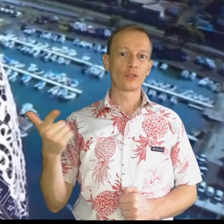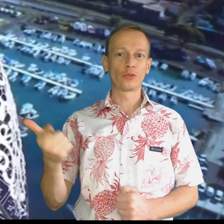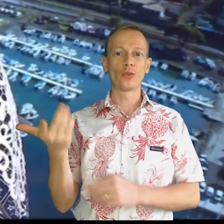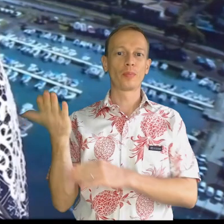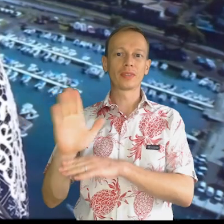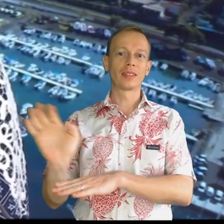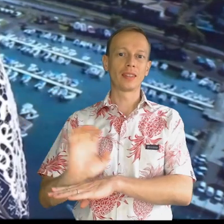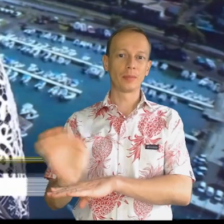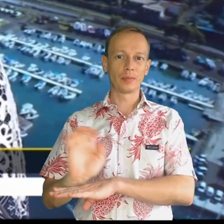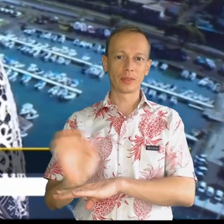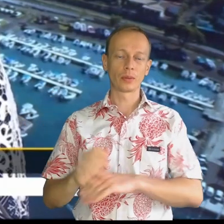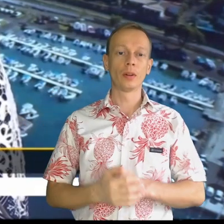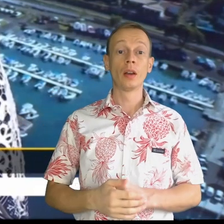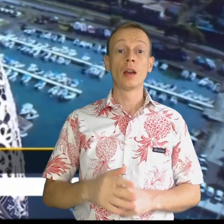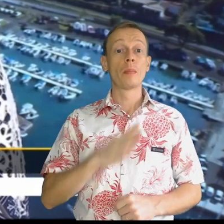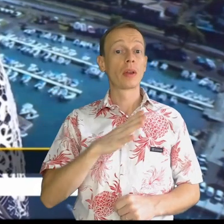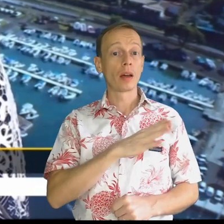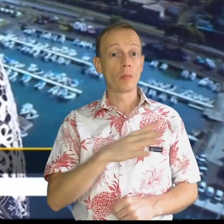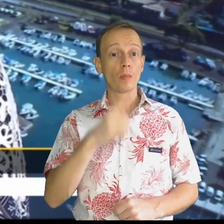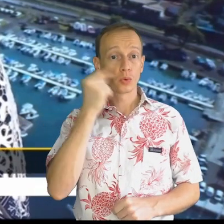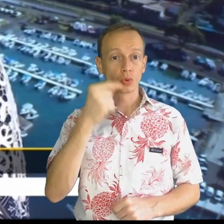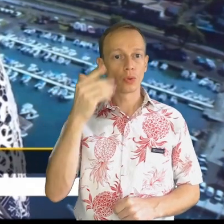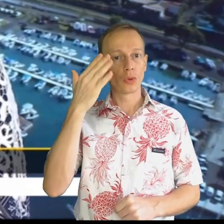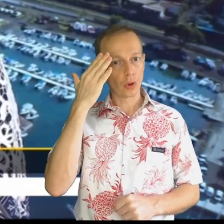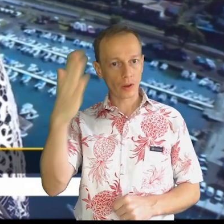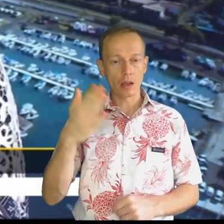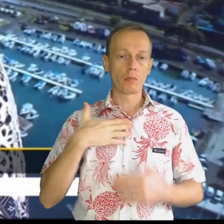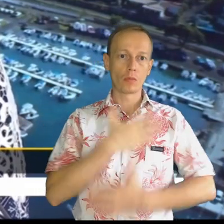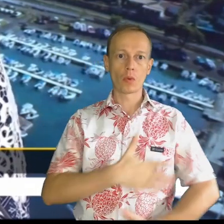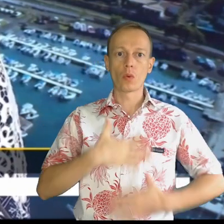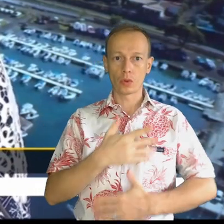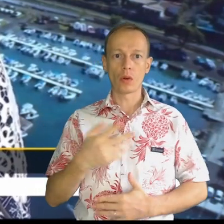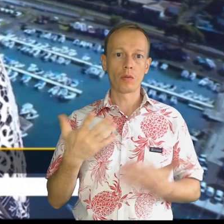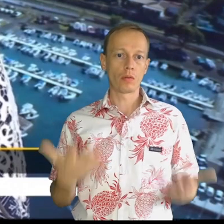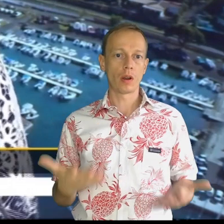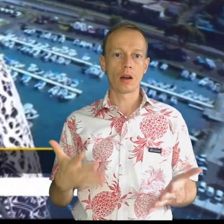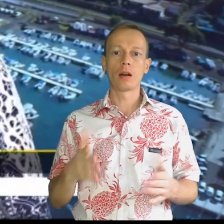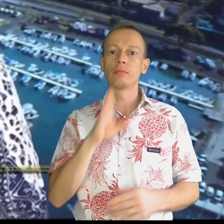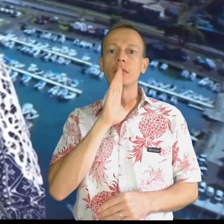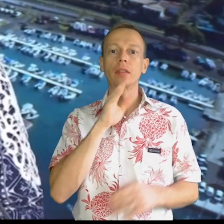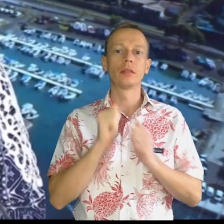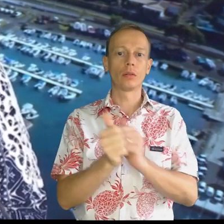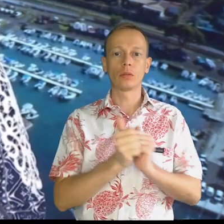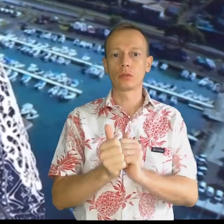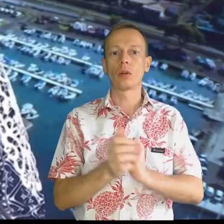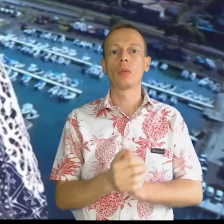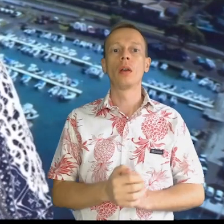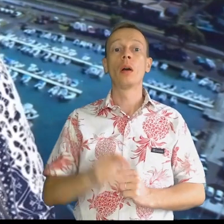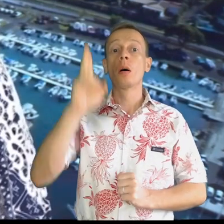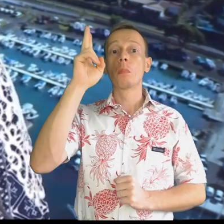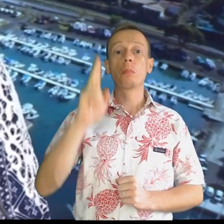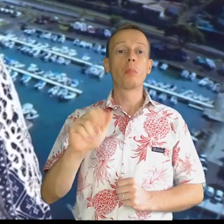Oui, Yorana, nos beautés, de Farima Hilovaina et Éméré. Madame, Monsieur, Yorana, je suis ravie de vous retrouver dans votre journal de